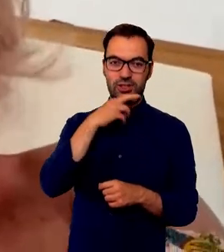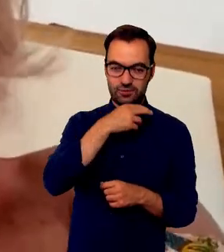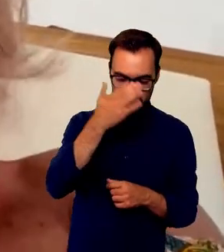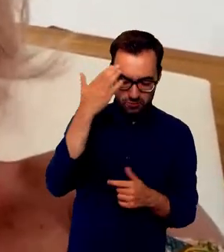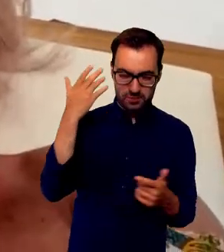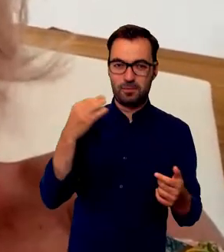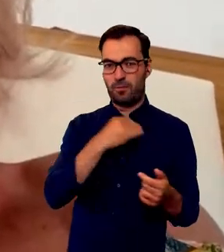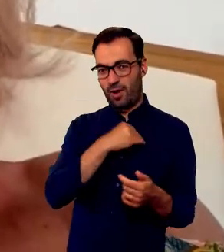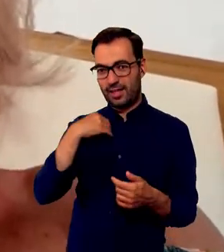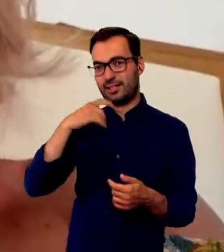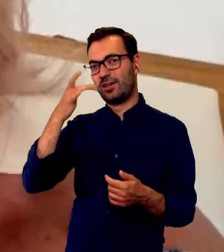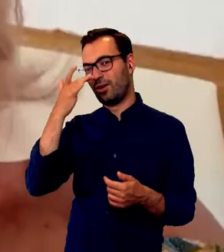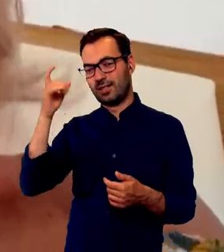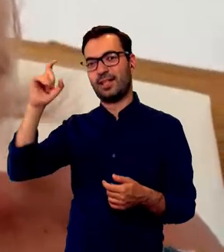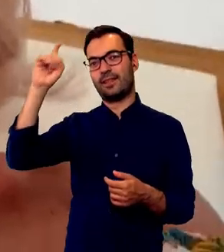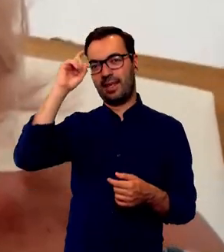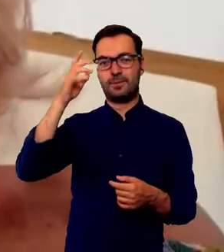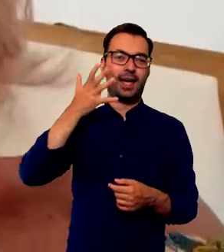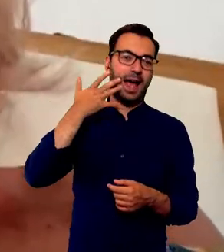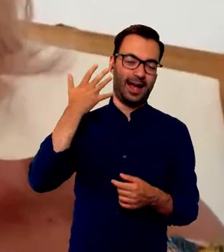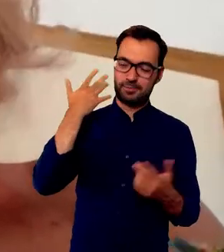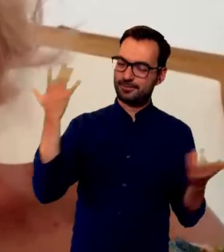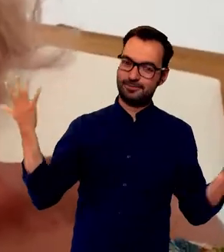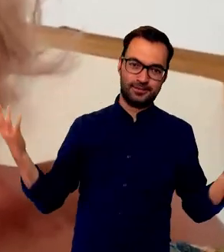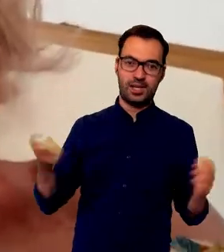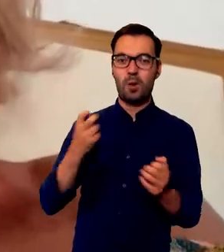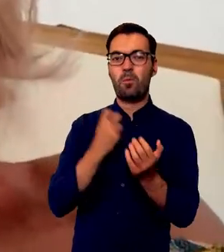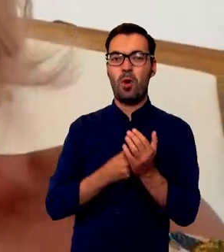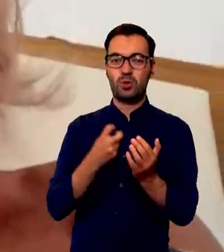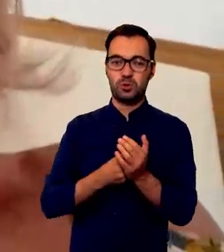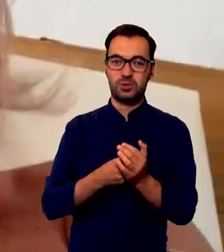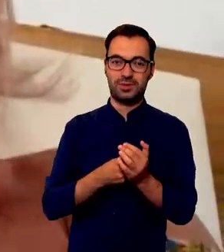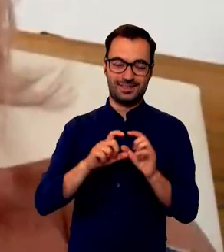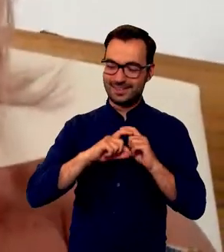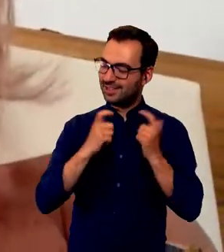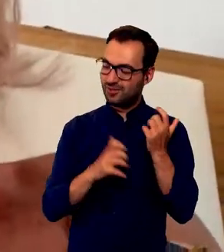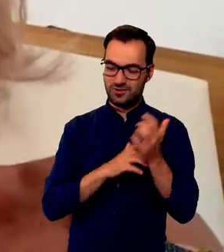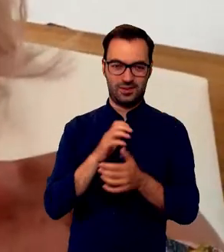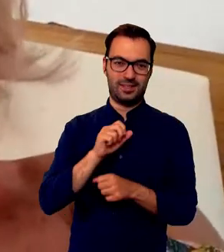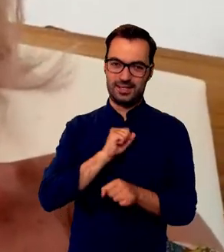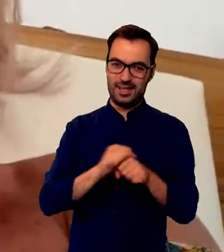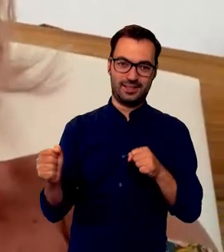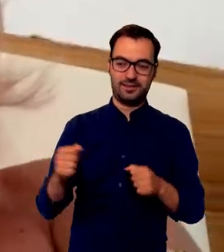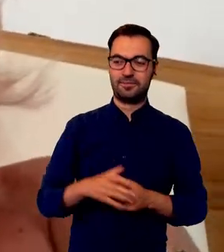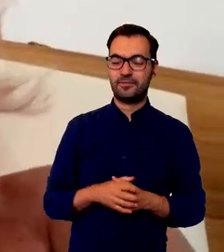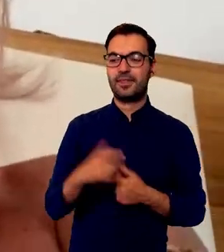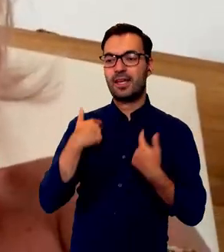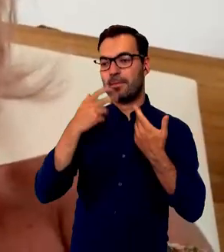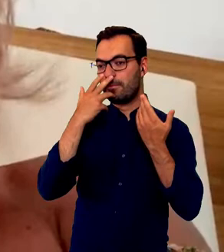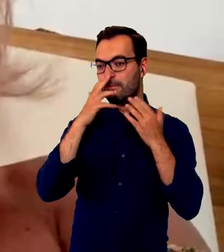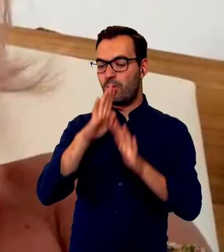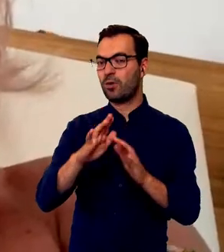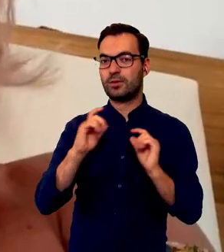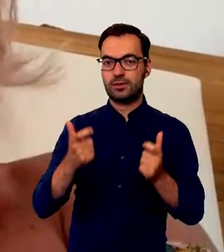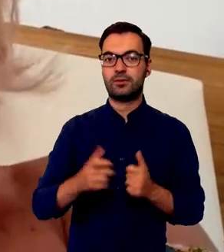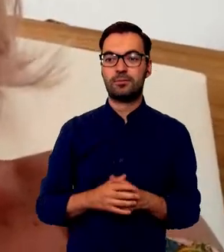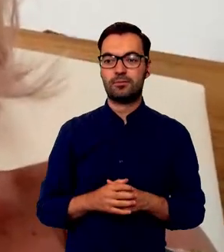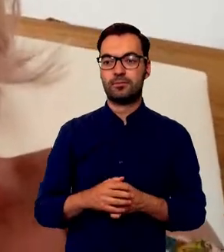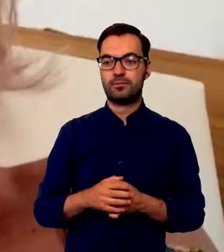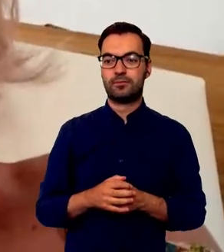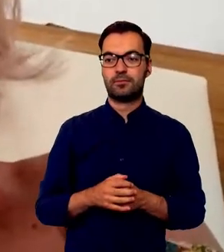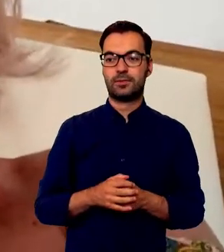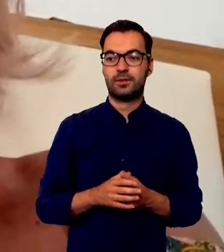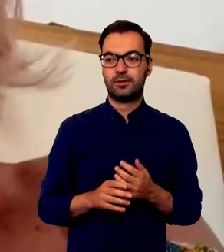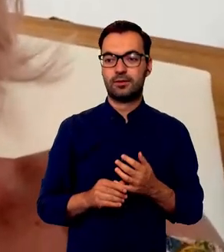Rosjanie, Niemcy, Arabowie. Prostytucja jest wszędzie i pokazuje, że w pełni